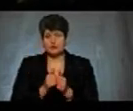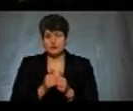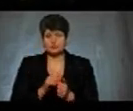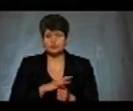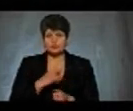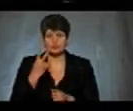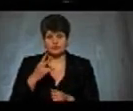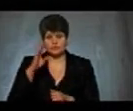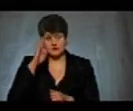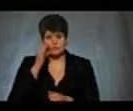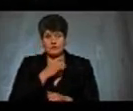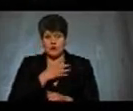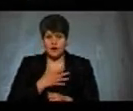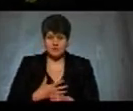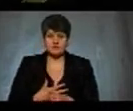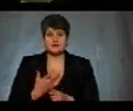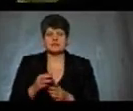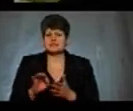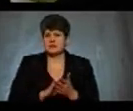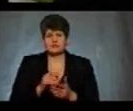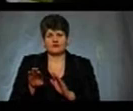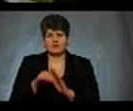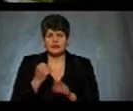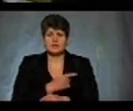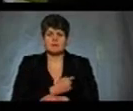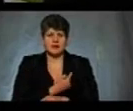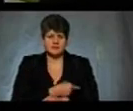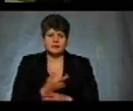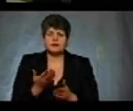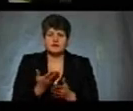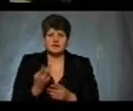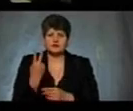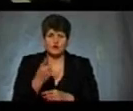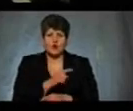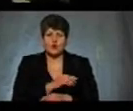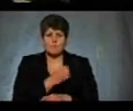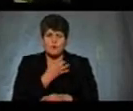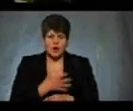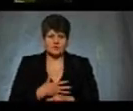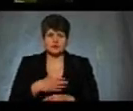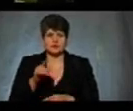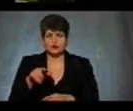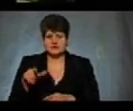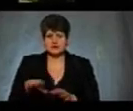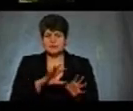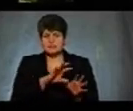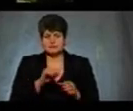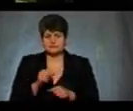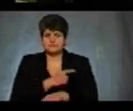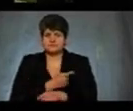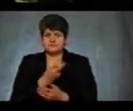двоє чоловік поранених. Одразу були викликані медики, які двох поранених осіб доправили до лікувального